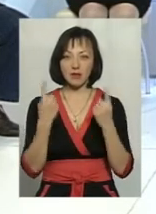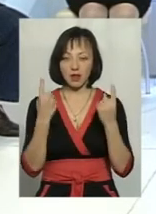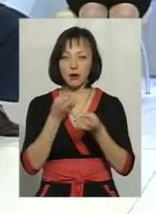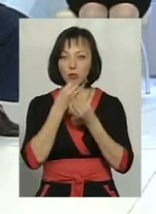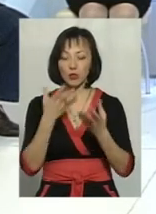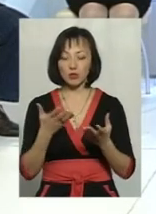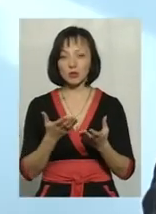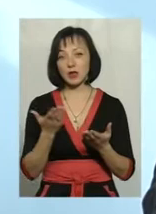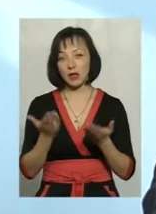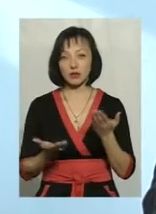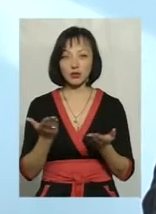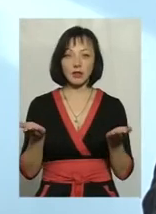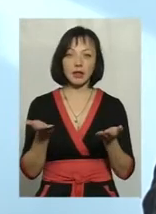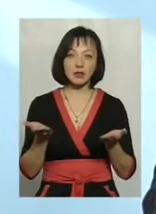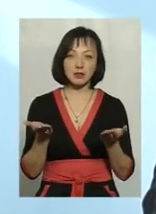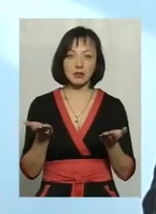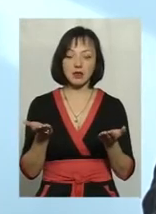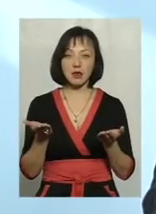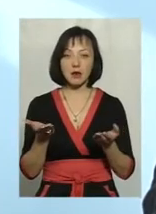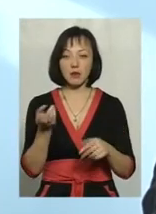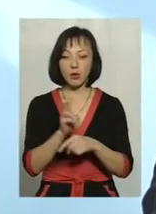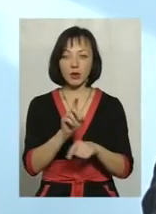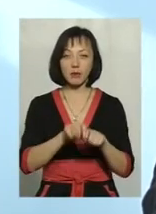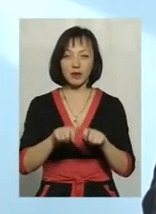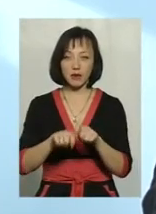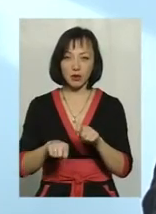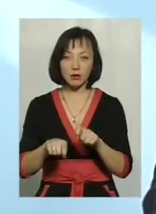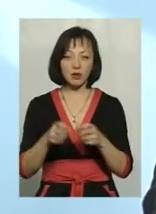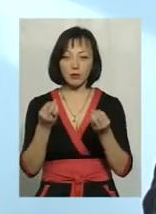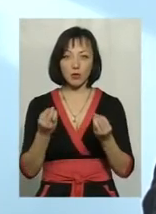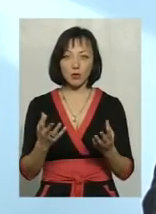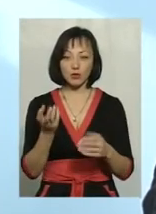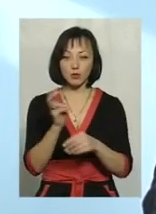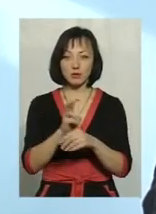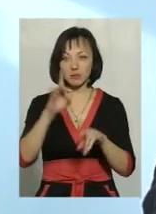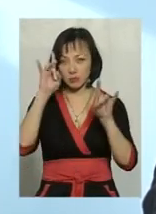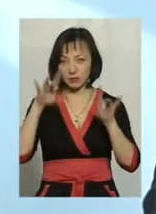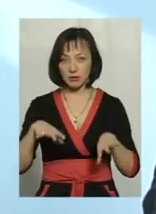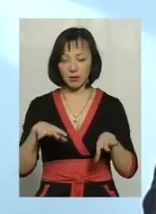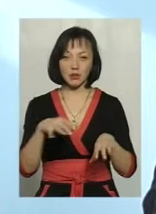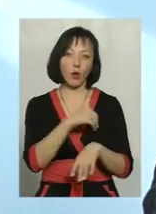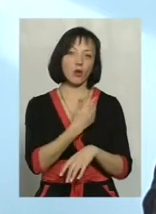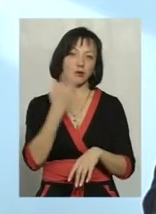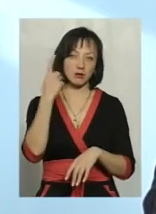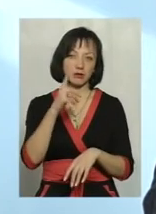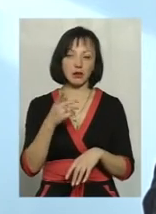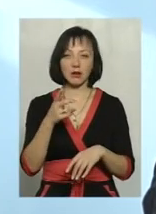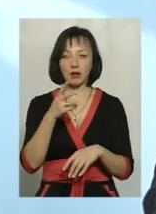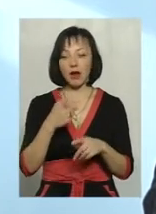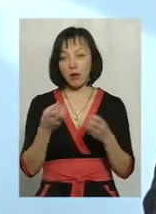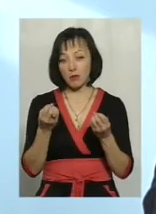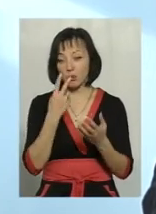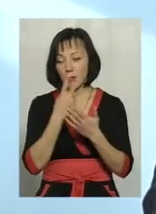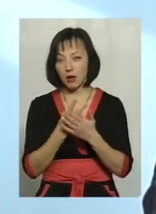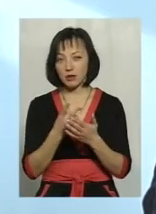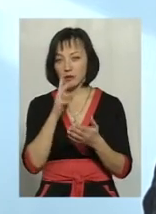і тому, якщо десь приходять перевіряючі, то вони не просто йдуть так, що їм захотілося, вони бачать там